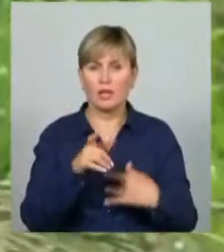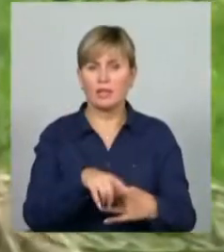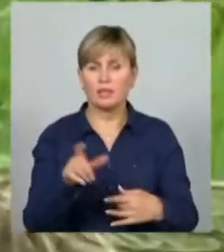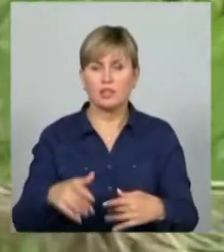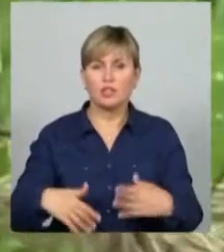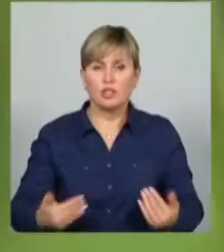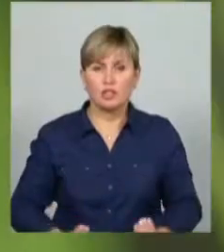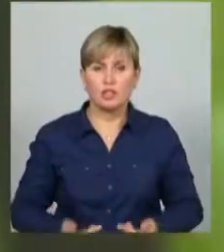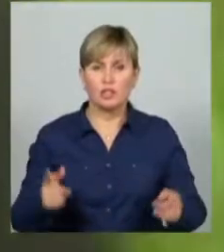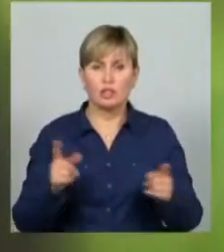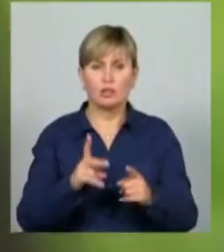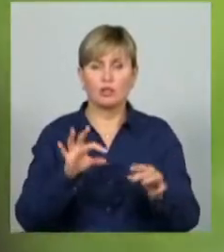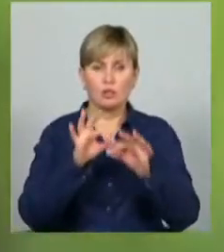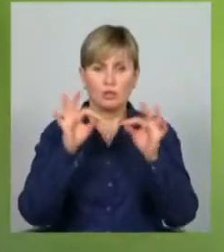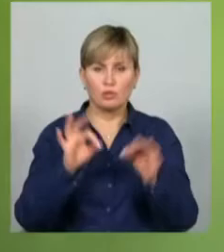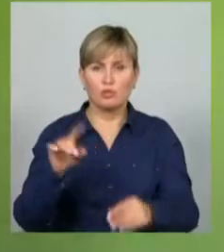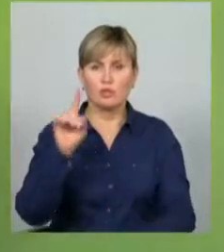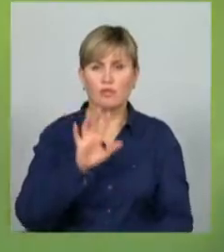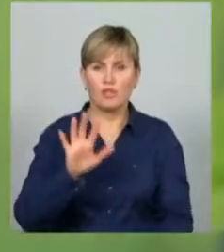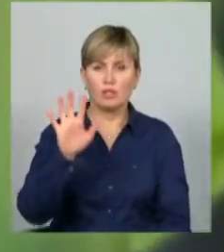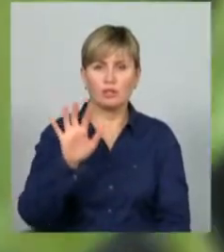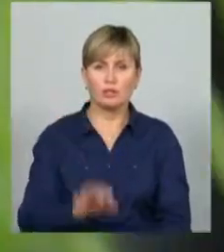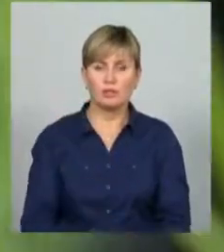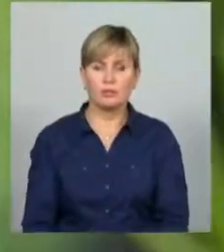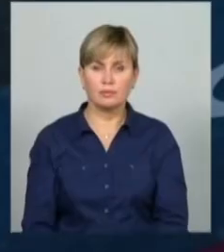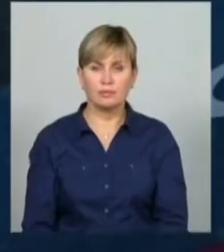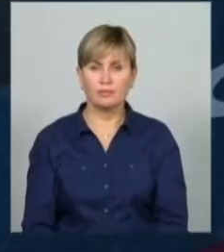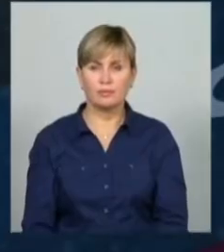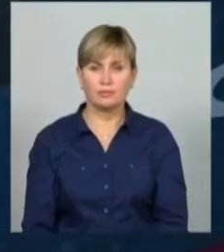Жизнь хоть и коротка, но искусство вечно.